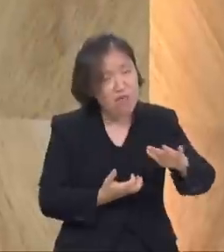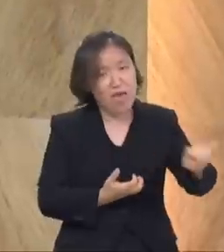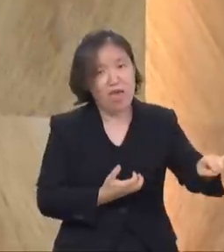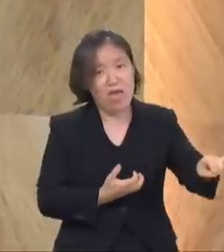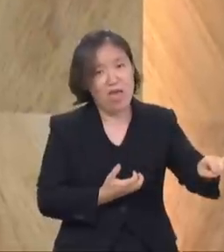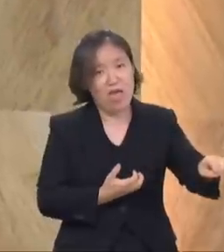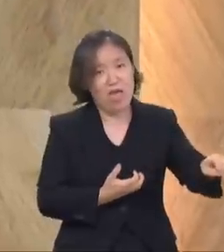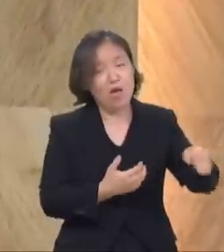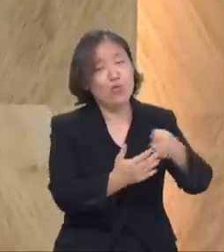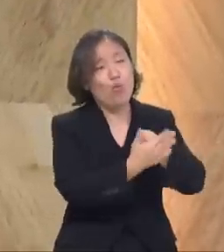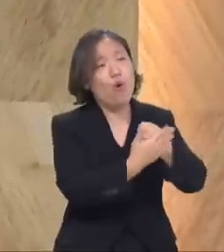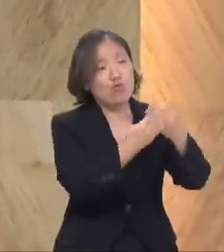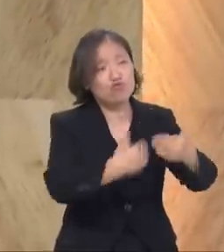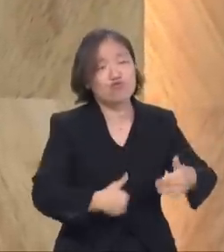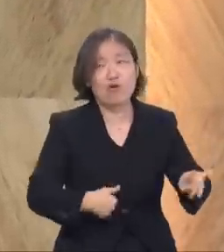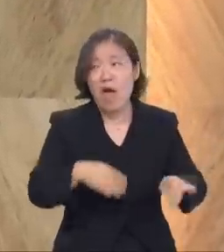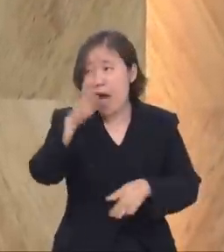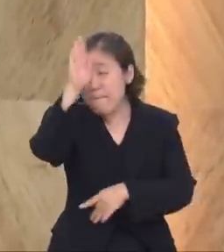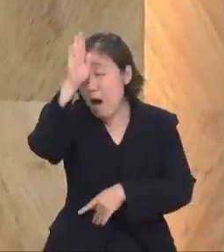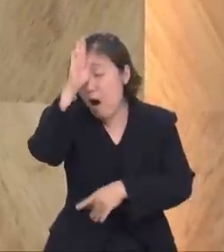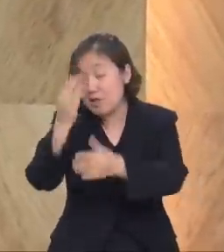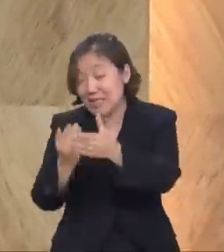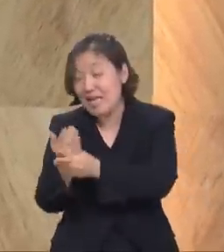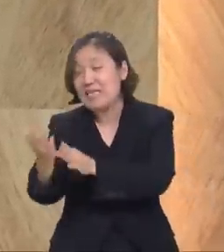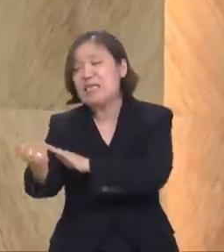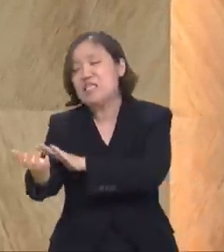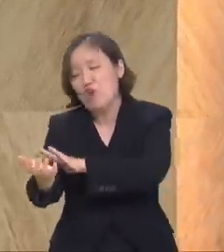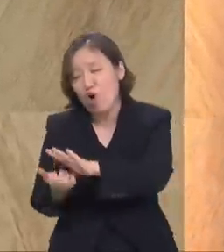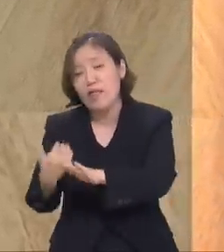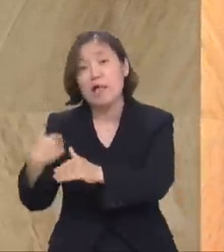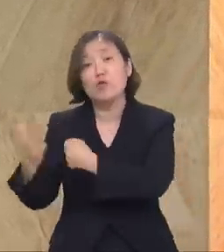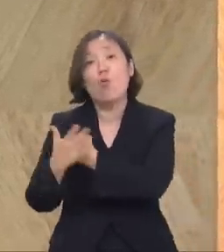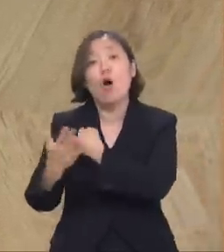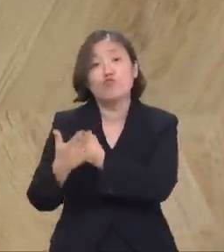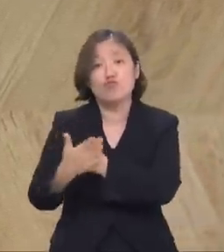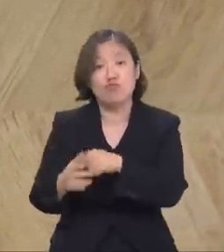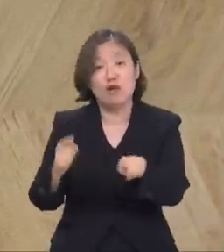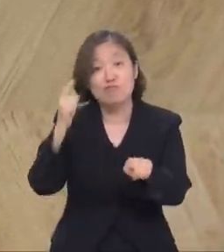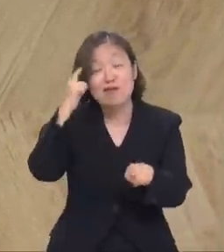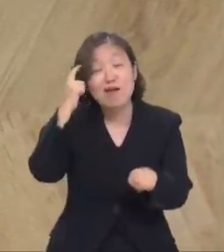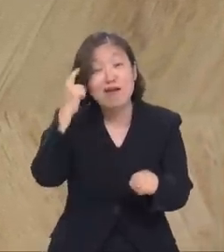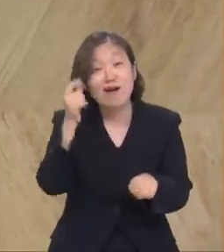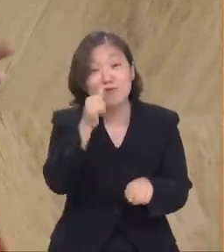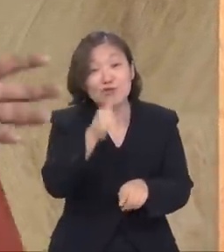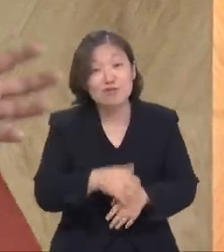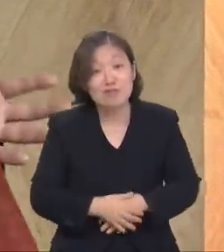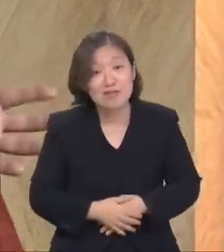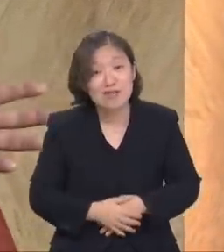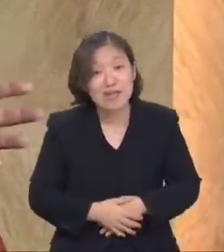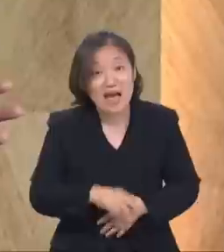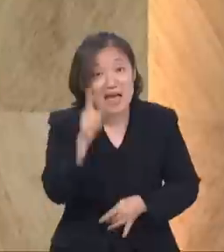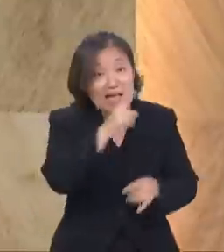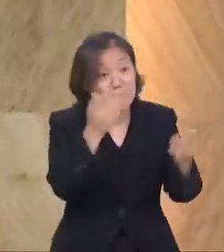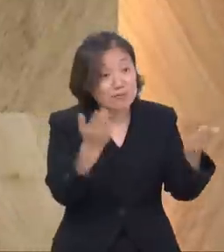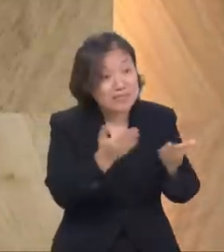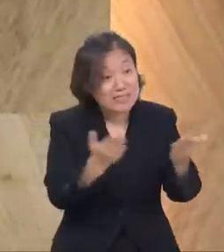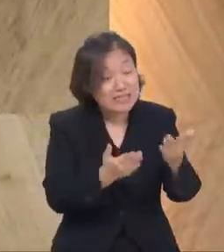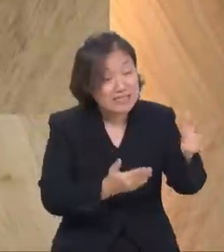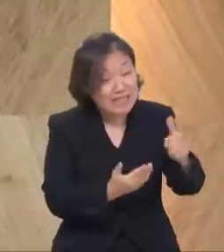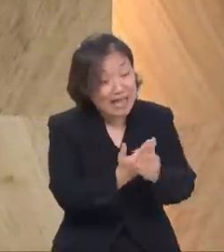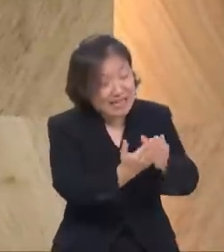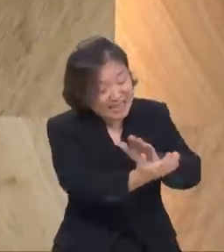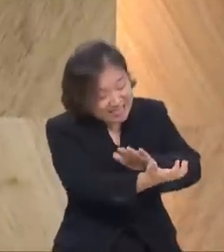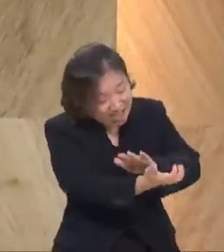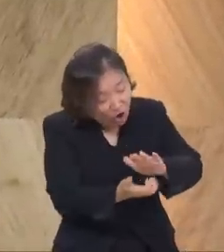아프기 전에 좀 도와주시던가 병나기 전에 좀 도와주시던가이 사단이 나기 전에 좀